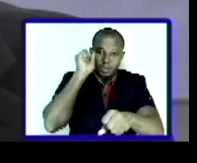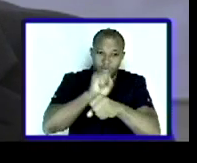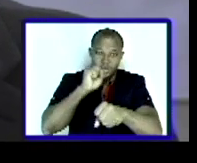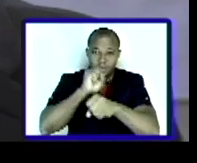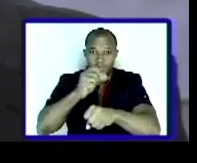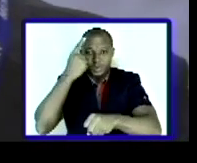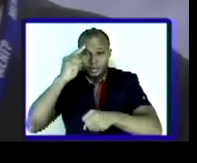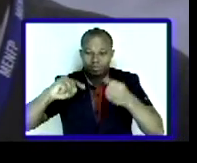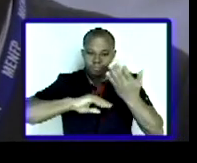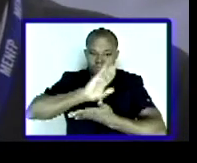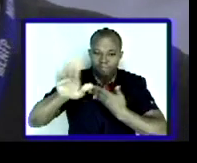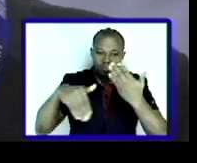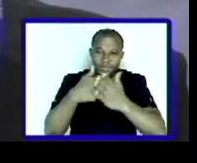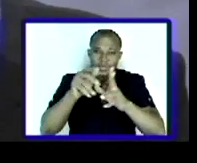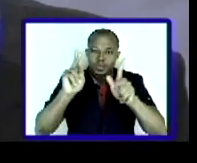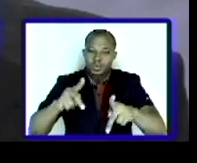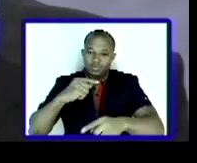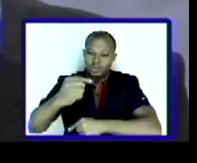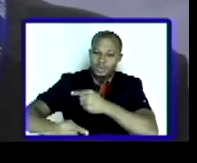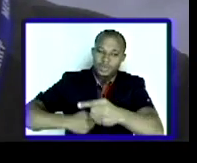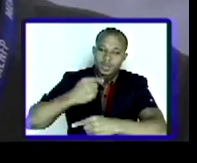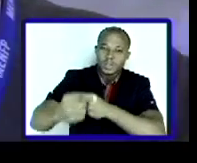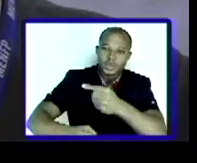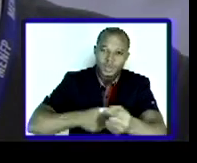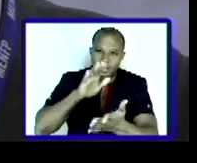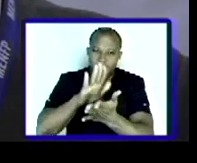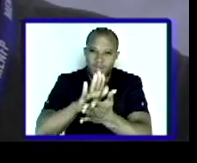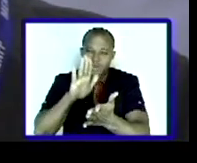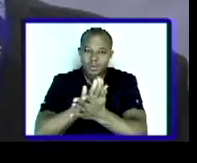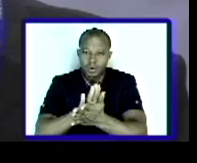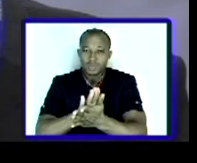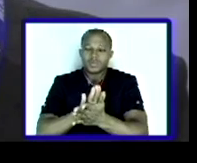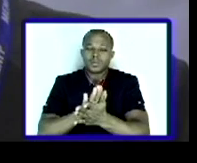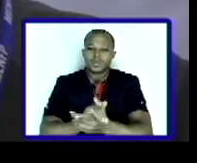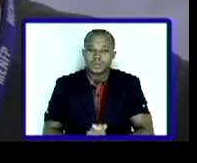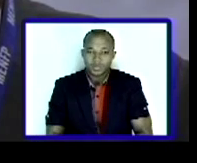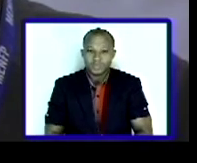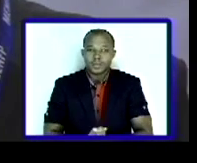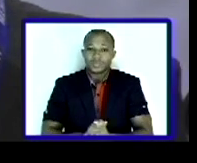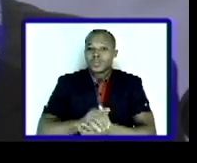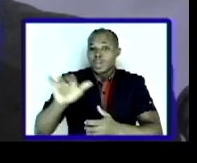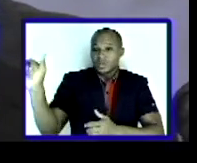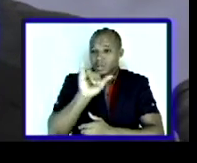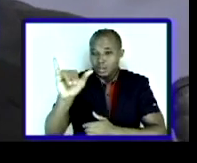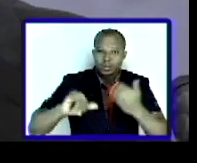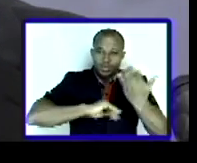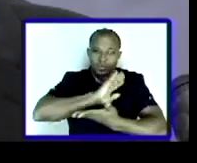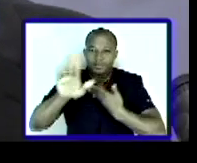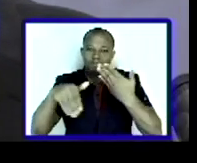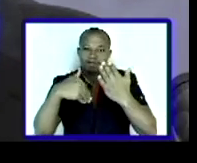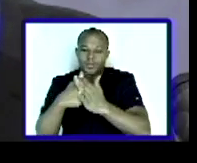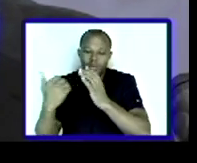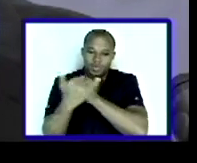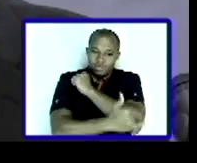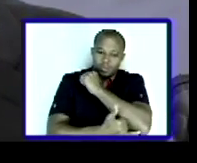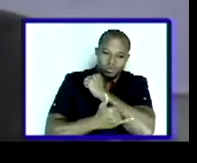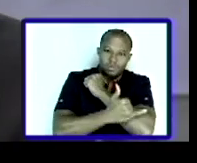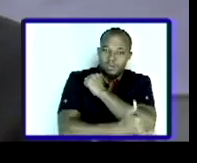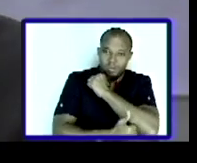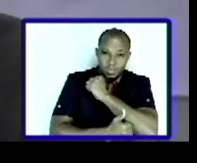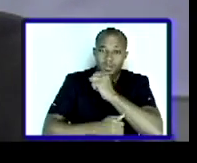années. À l'instar de presque tous les pays du monde, Haïti s'est engagé